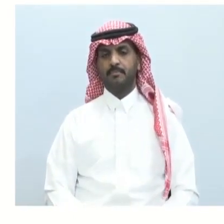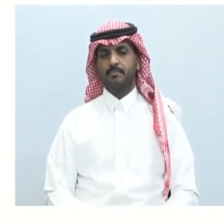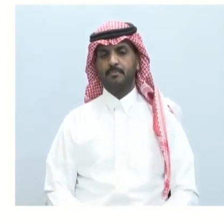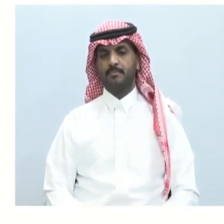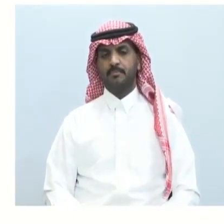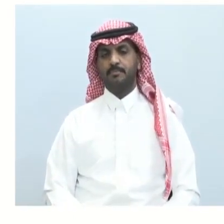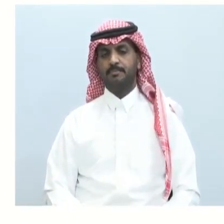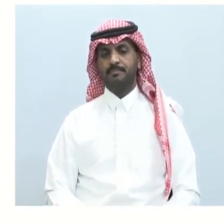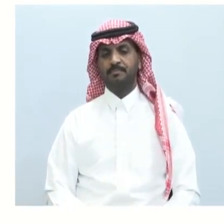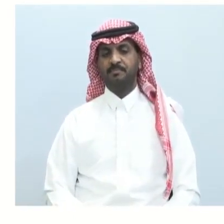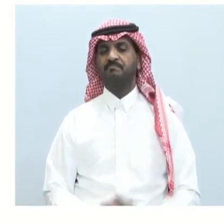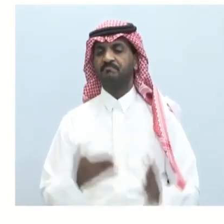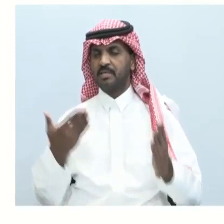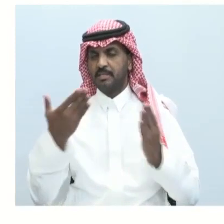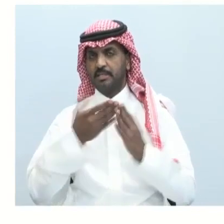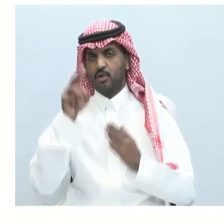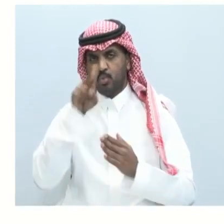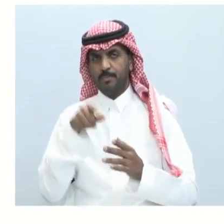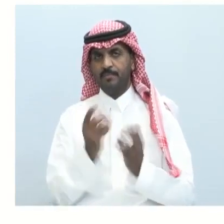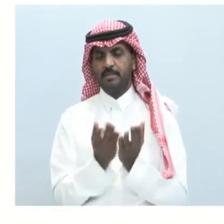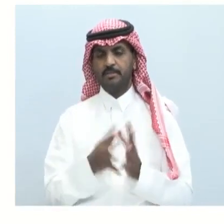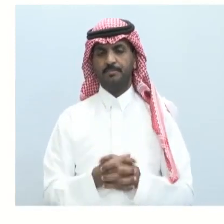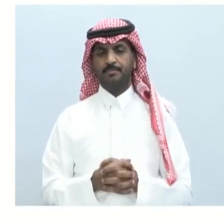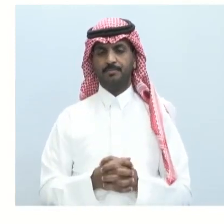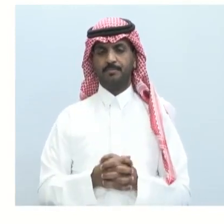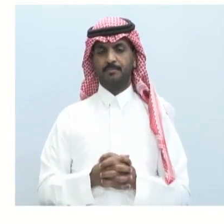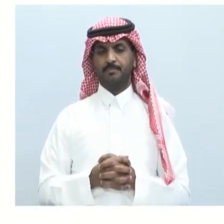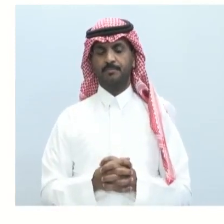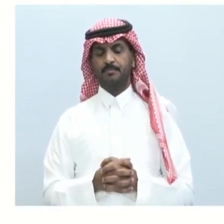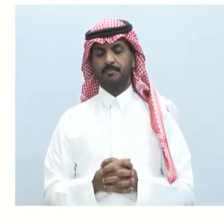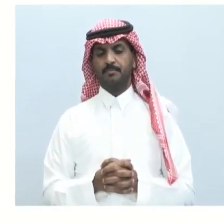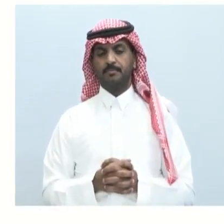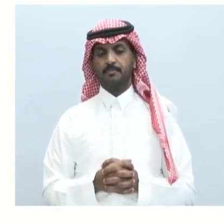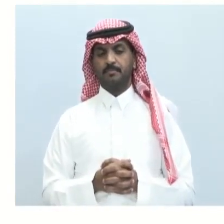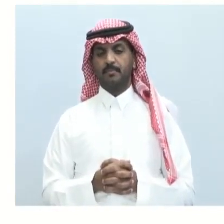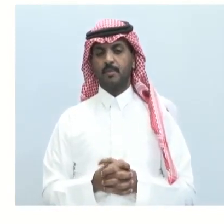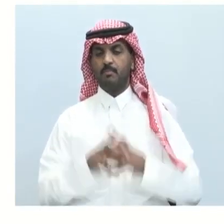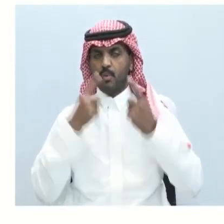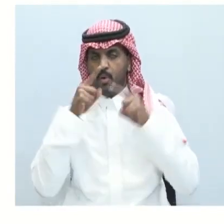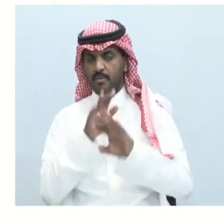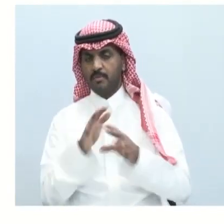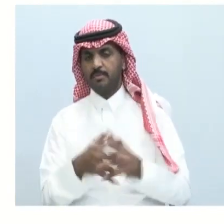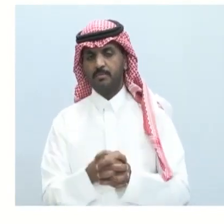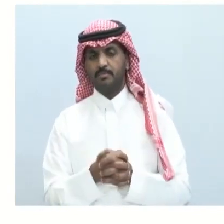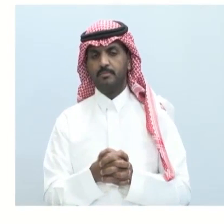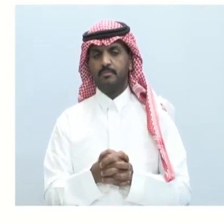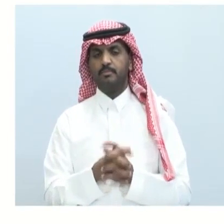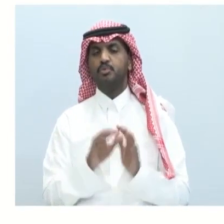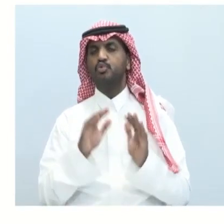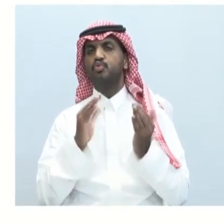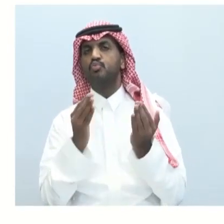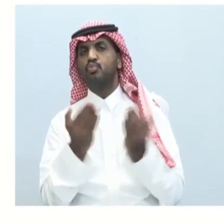هنا نصل الى التقويم في درسنا لهذا اليوم طبعا هنالك كما هو واضح امامكم مجموعه من